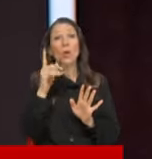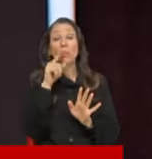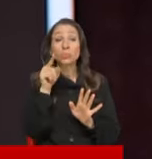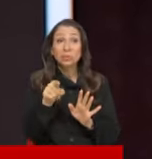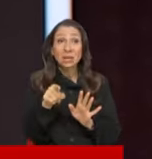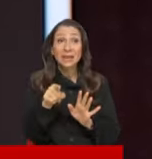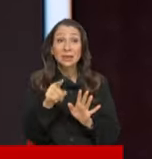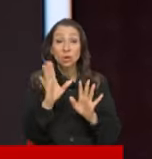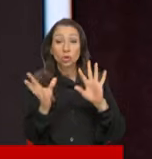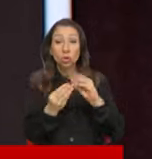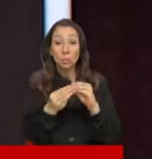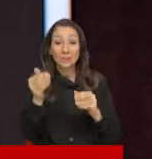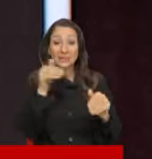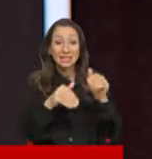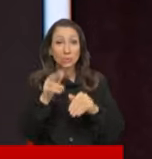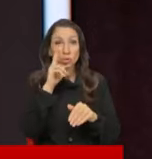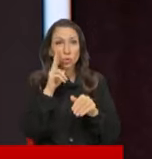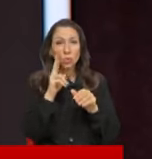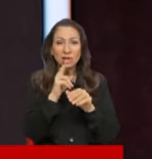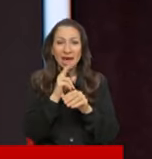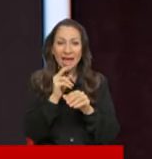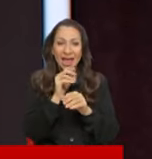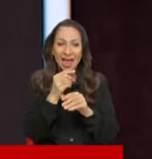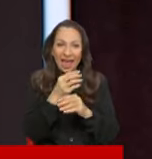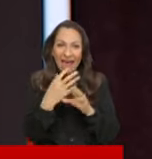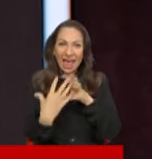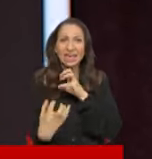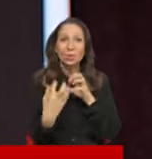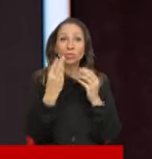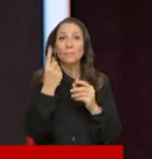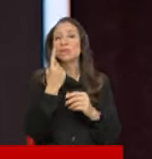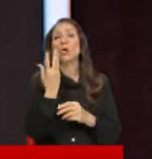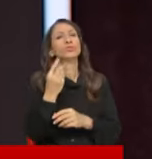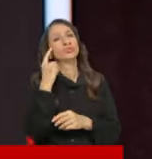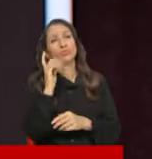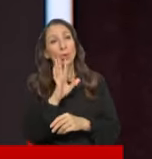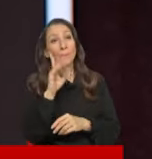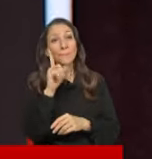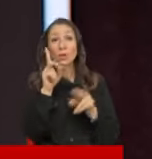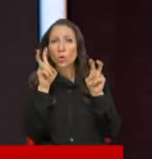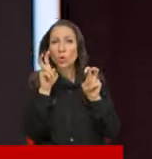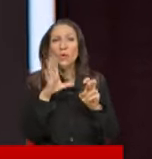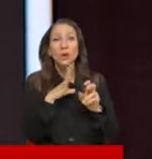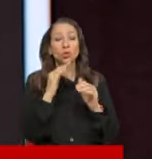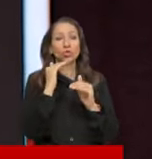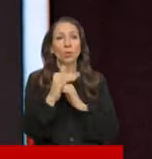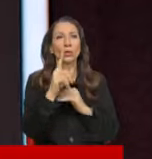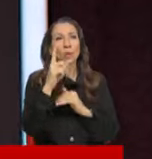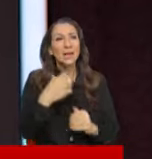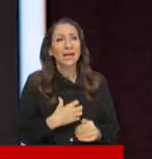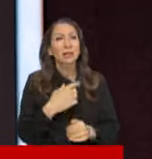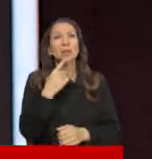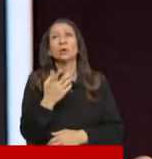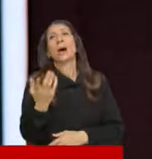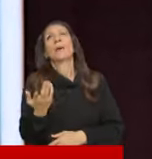Dolayısıyla toplam seçim sonucuna etki etki edecek bir durumun olmadığını ifade etmek isterim bu konuda bir mesele daha var toplumda şöyle bir kaygı